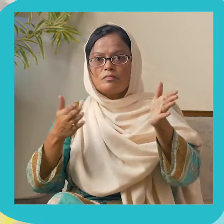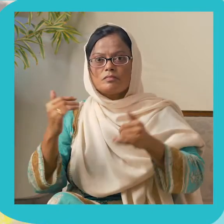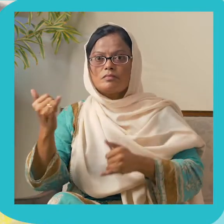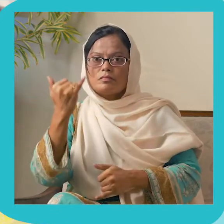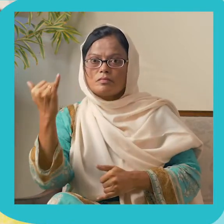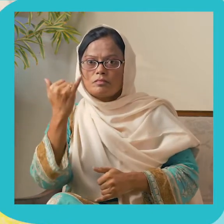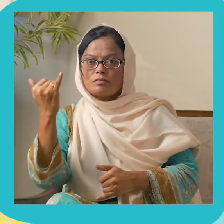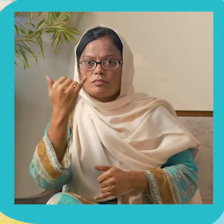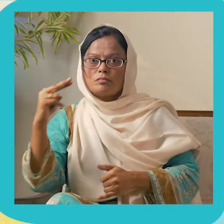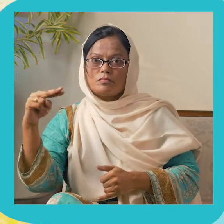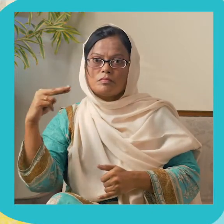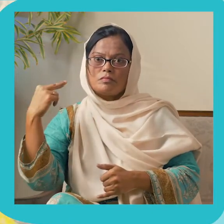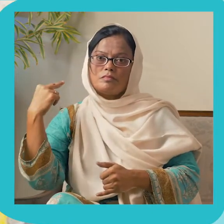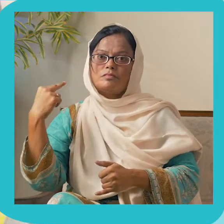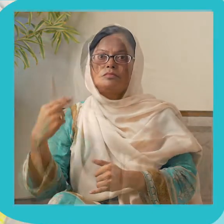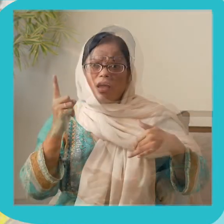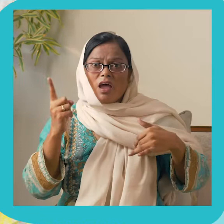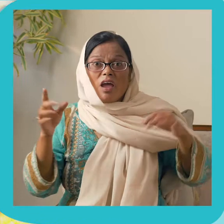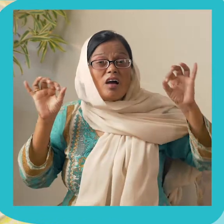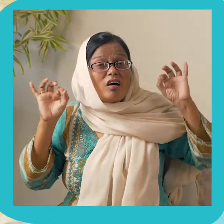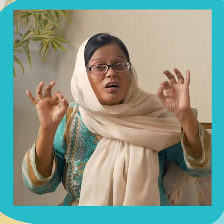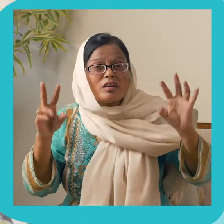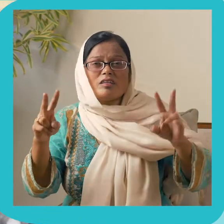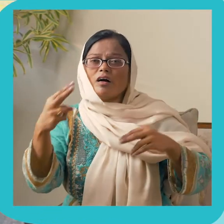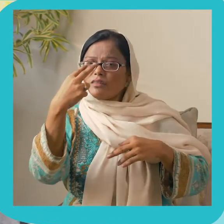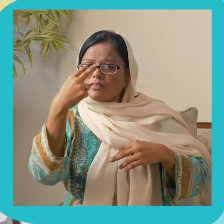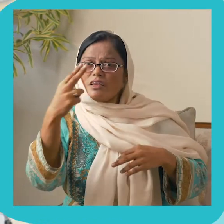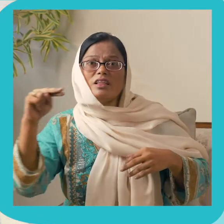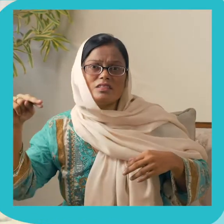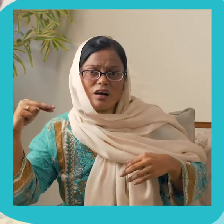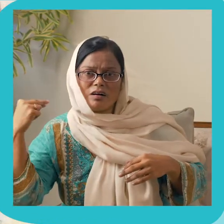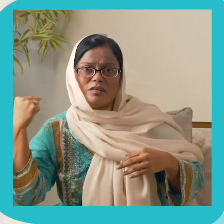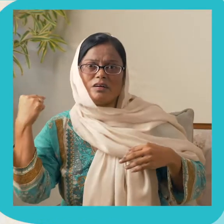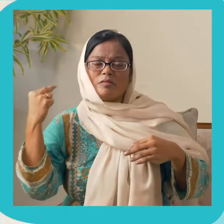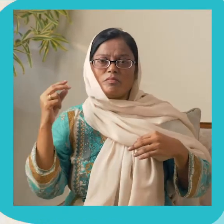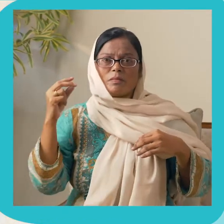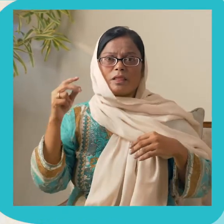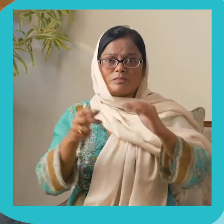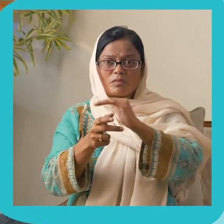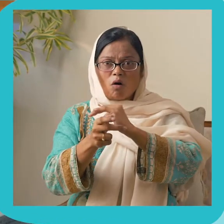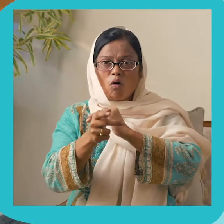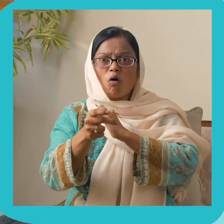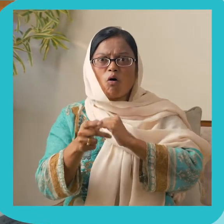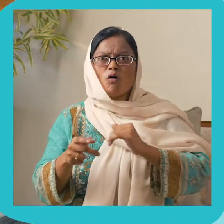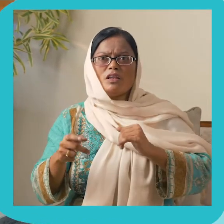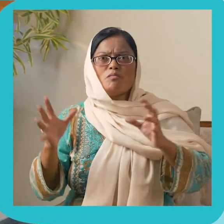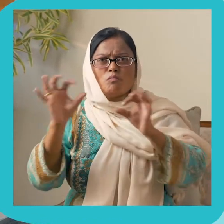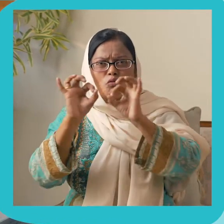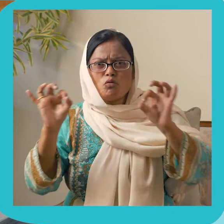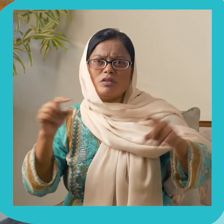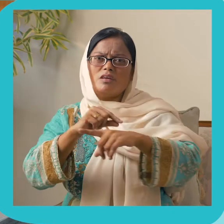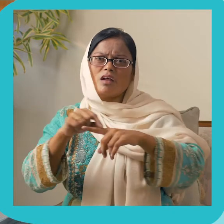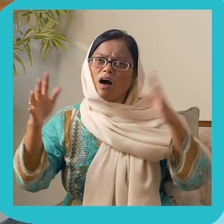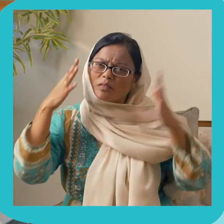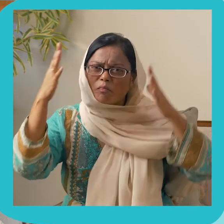सब अतराफ में घूम रहे थे। एक हौलनाक मंजर था। ऑलिव सारी रात बेचैन